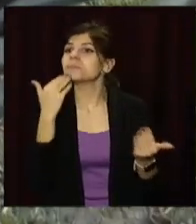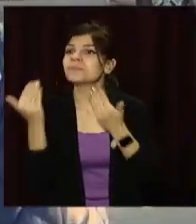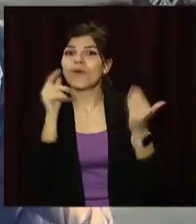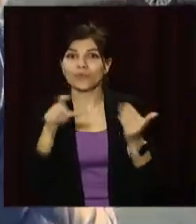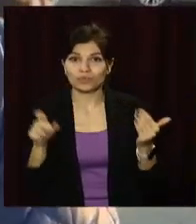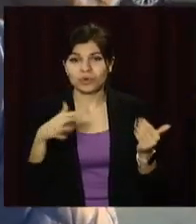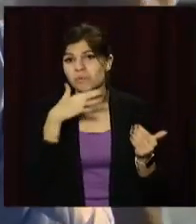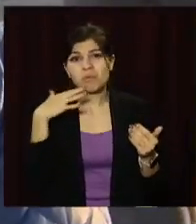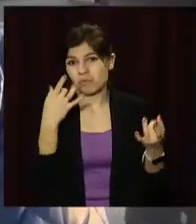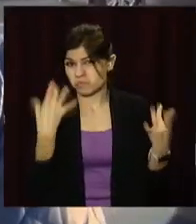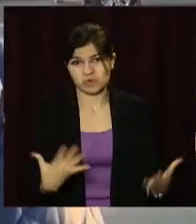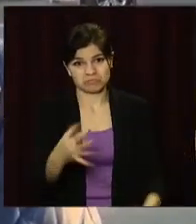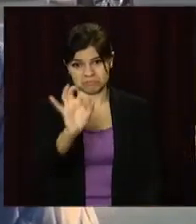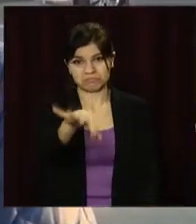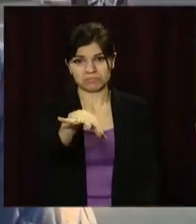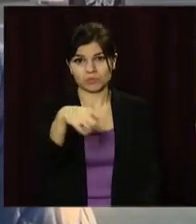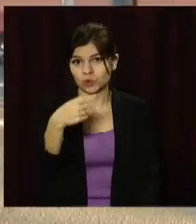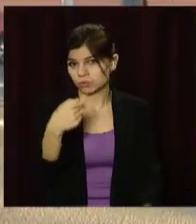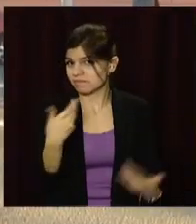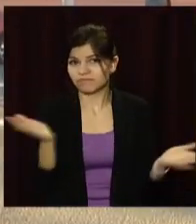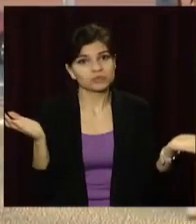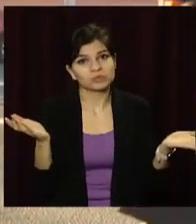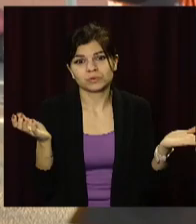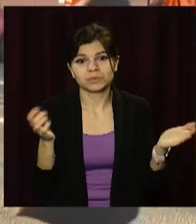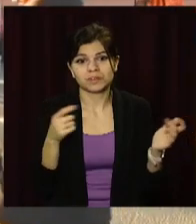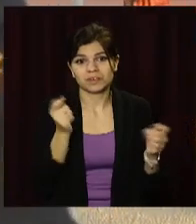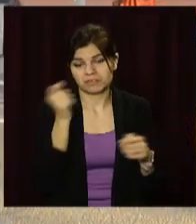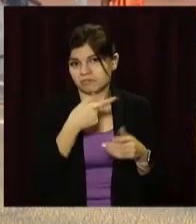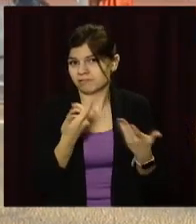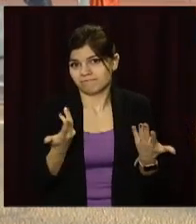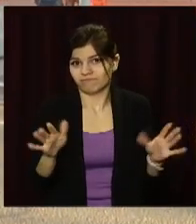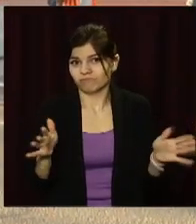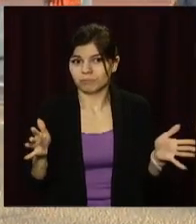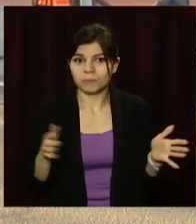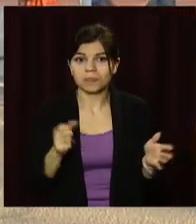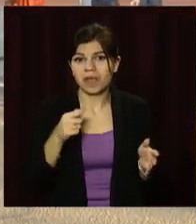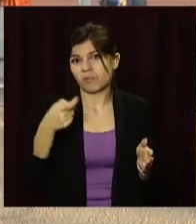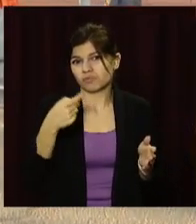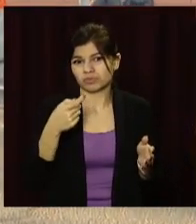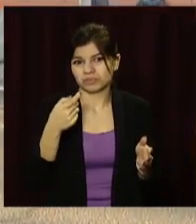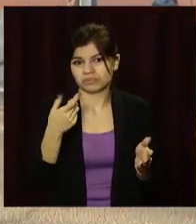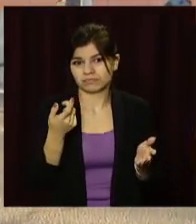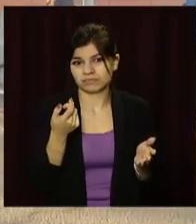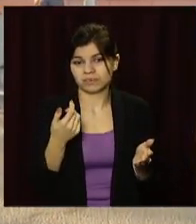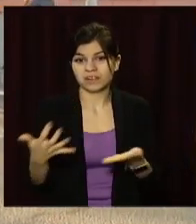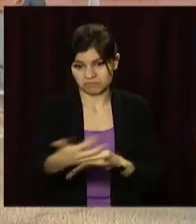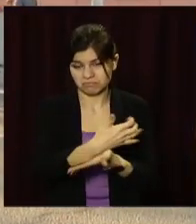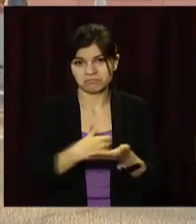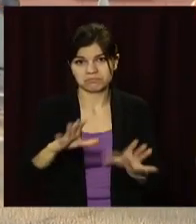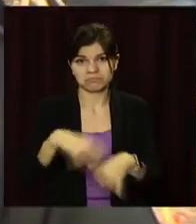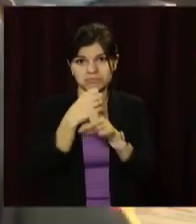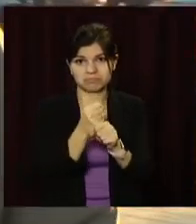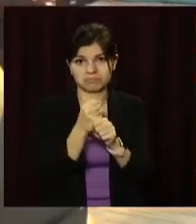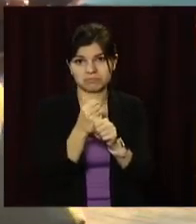само. Дома мусор на вітку викинула і все. А з мусором зовсім забрали і кинули в мусорний